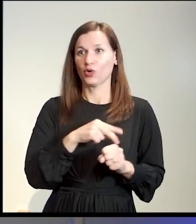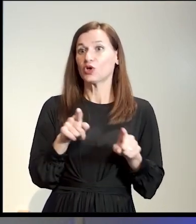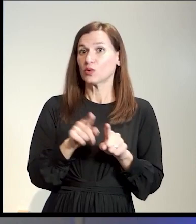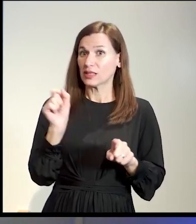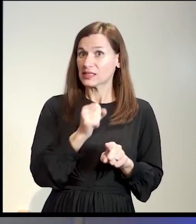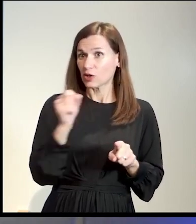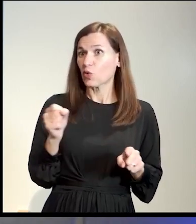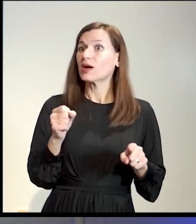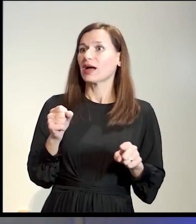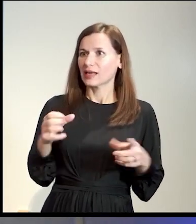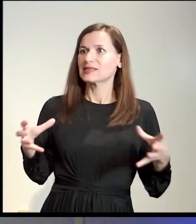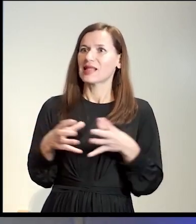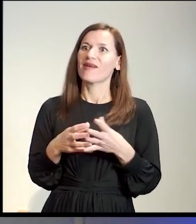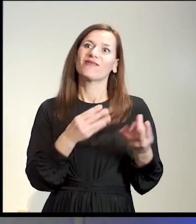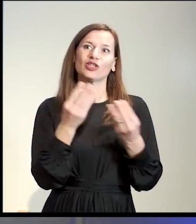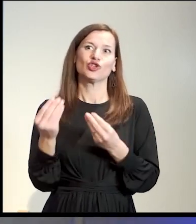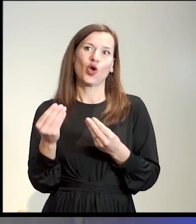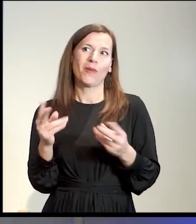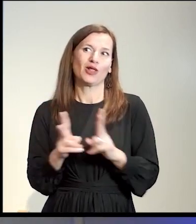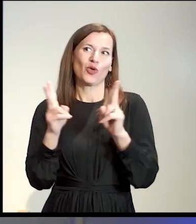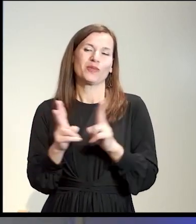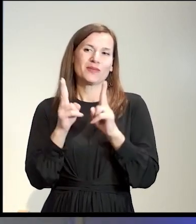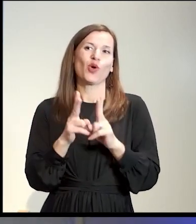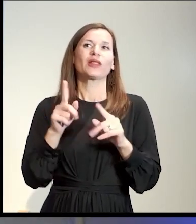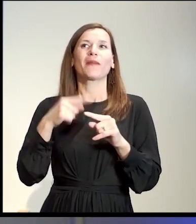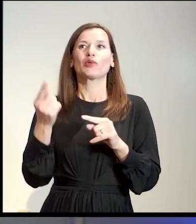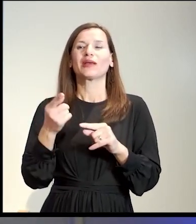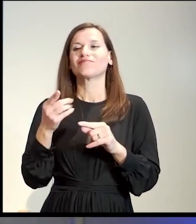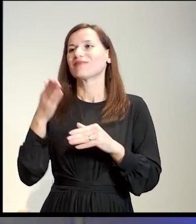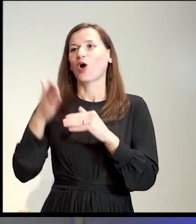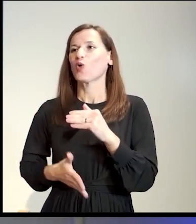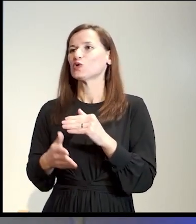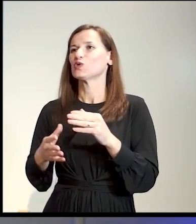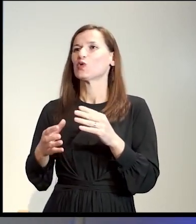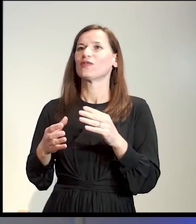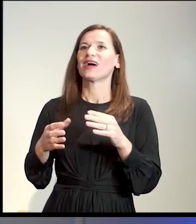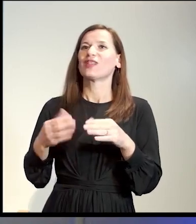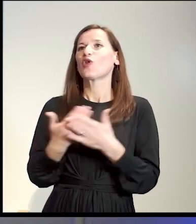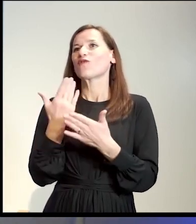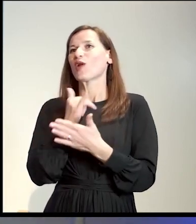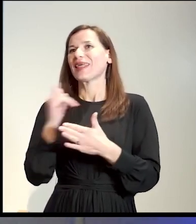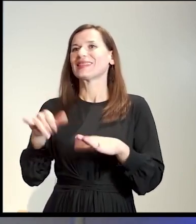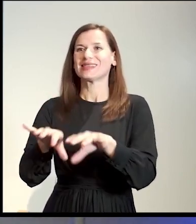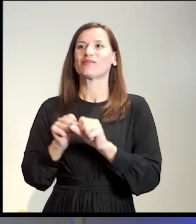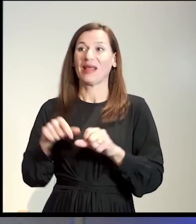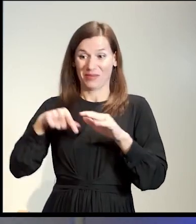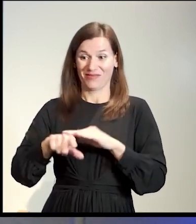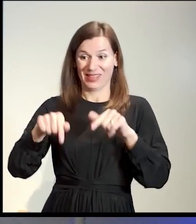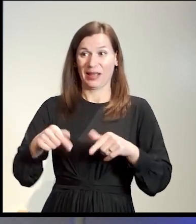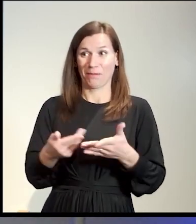dobimo tako, da se potem to izteče v novoletni sprejem v tem ta istem prostoru in se mogoče že tako